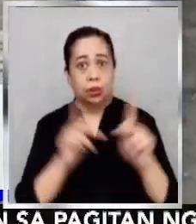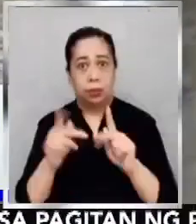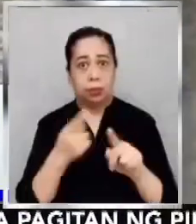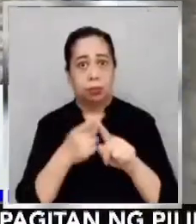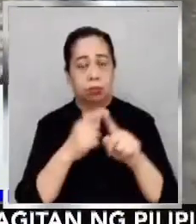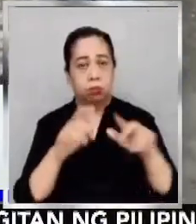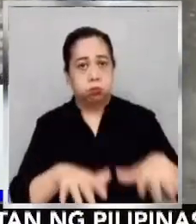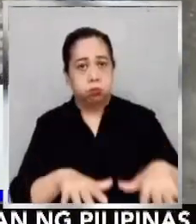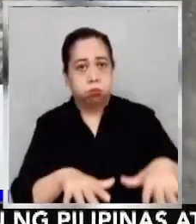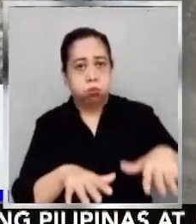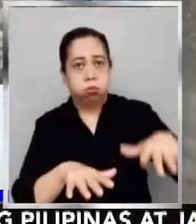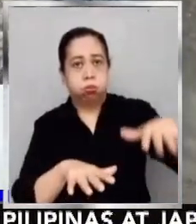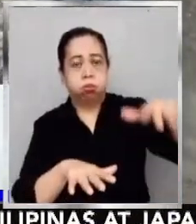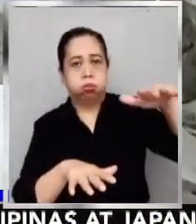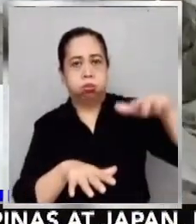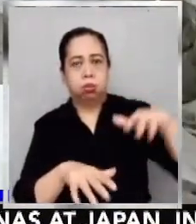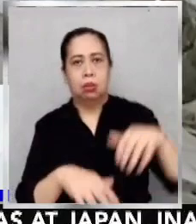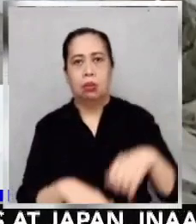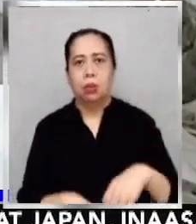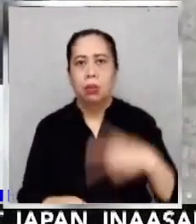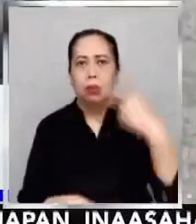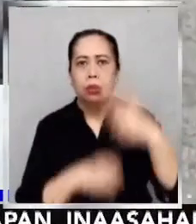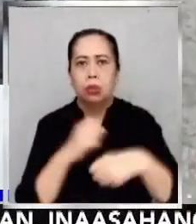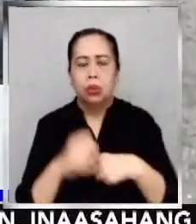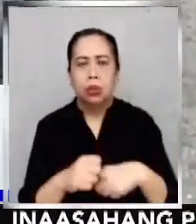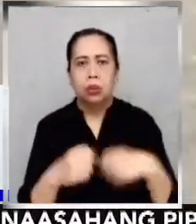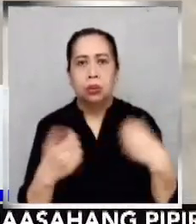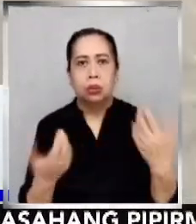ng ilog, wala pang 2 taon,